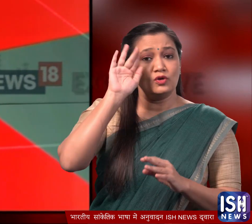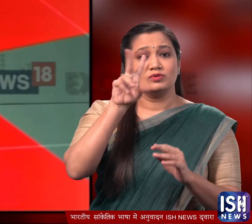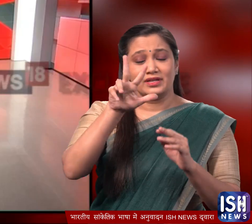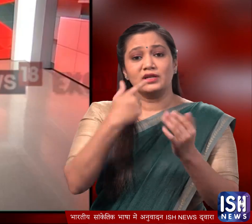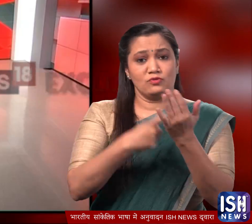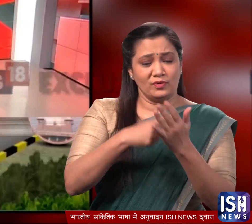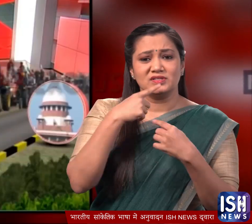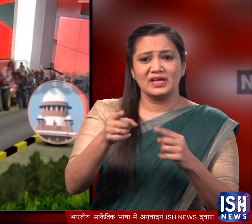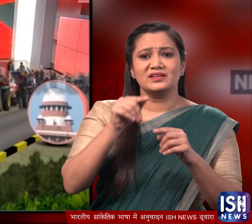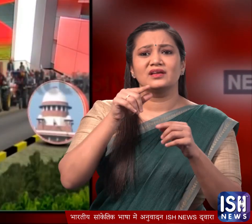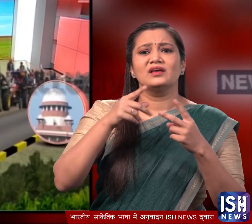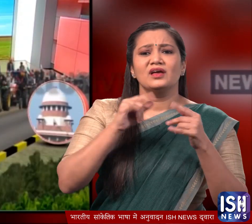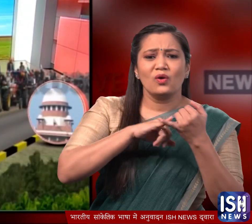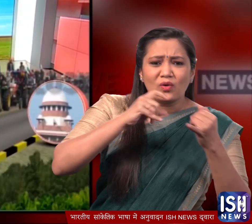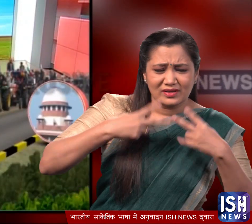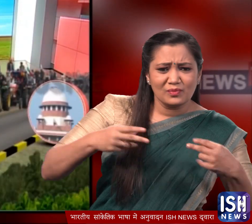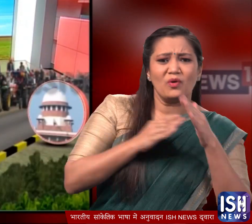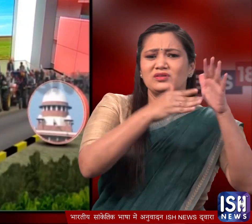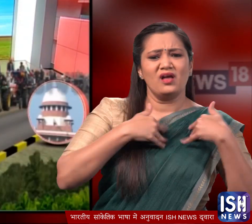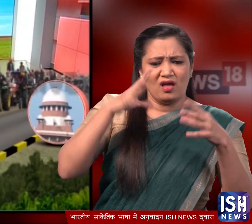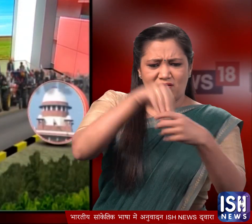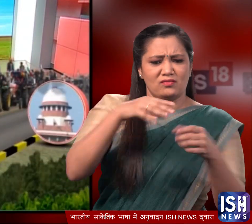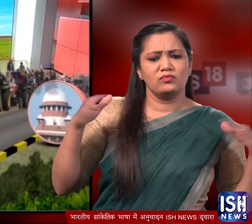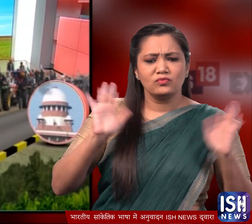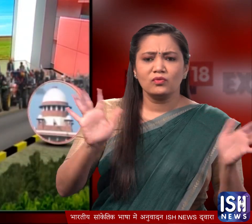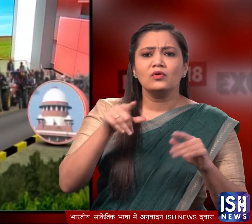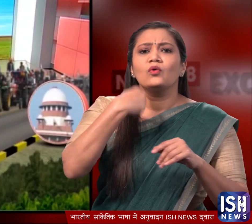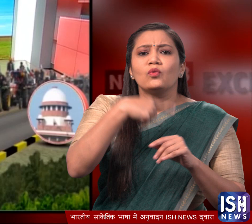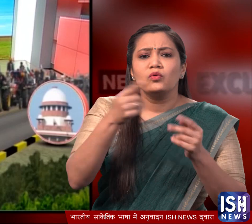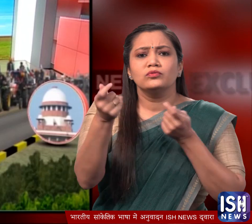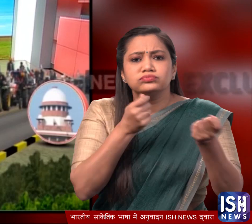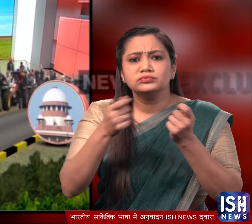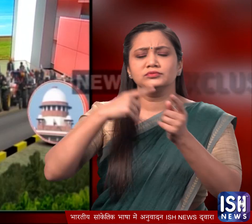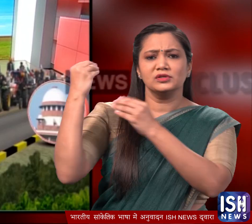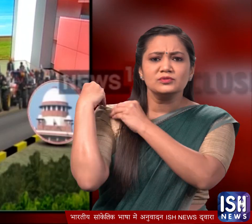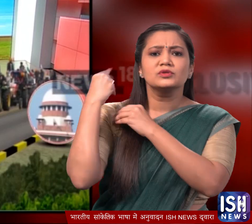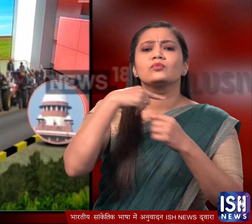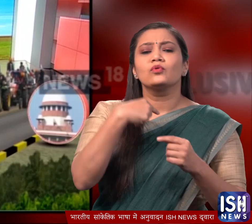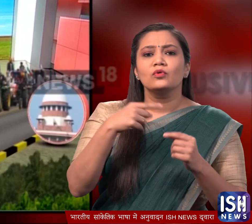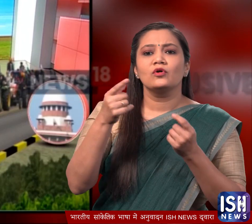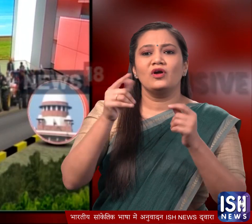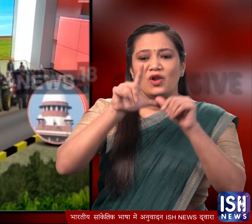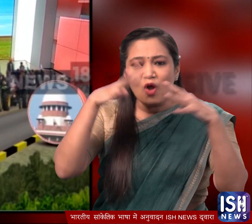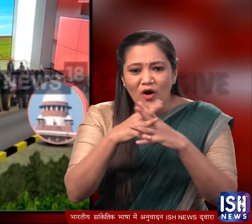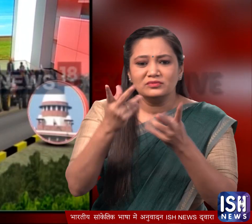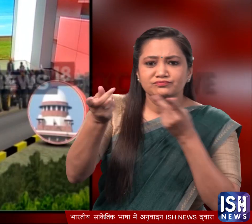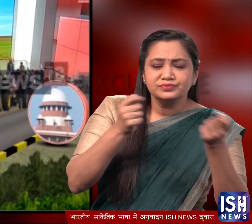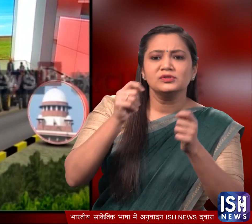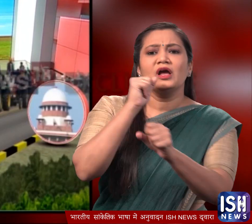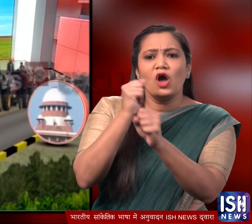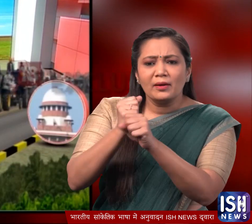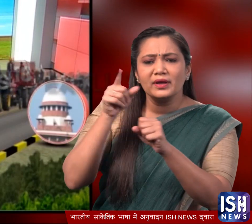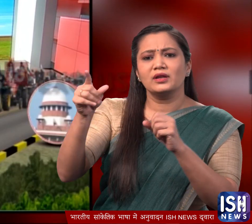खान की रिपोर्ट है कि अदालत ने किसानों की ट्रैक्टर रैली पर दखल देने से इनकार कर दिया और कहा कि कानून व्यवस्था बरकरार